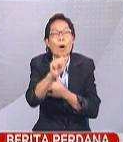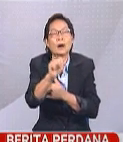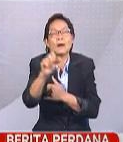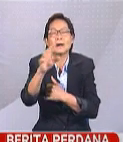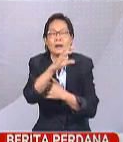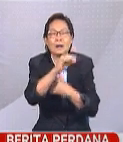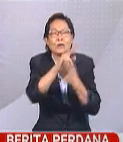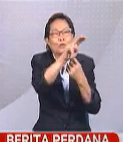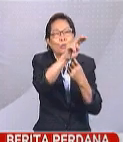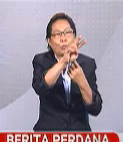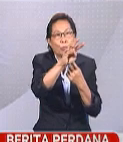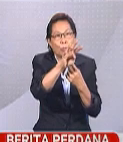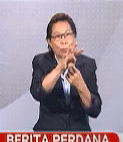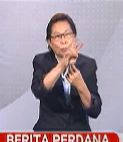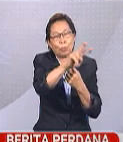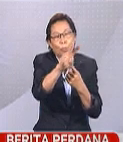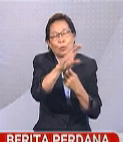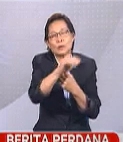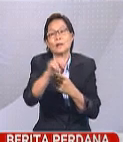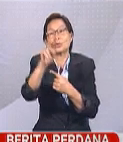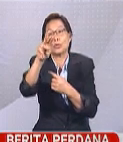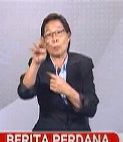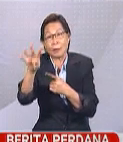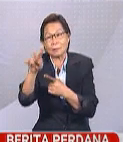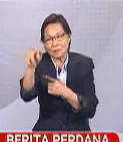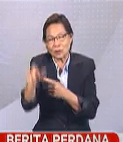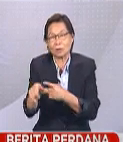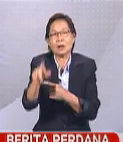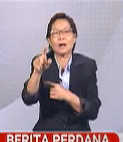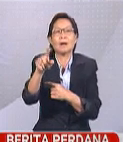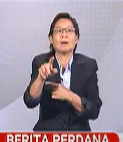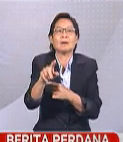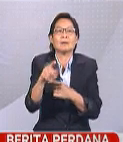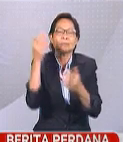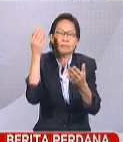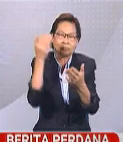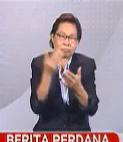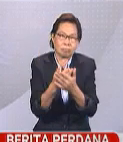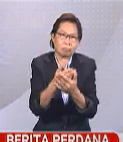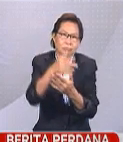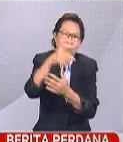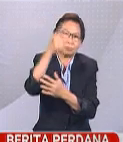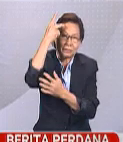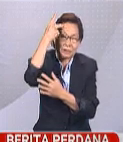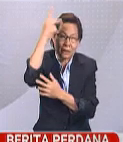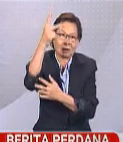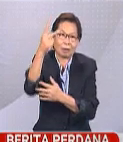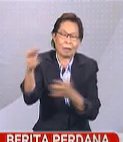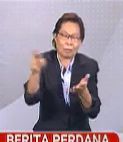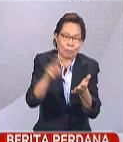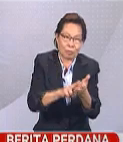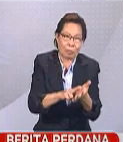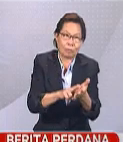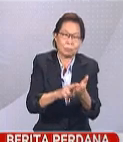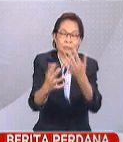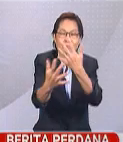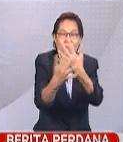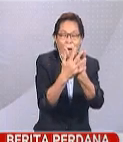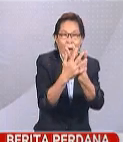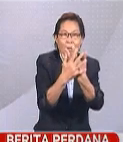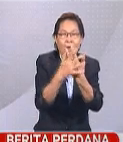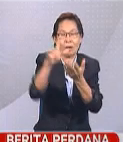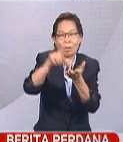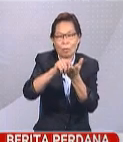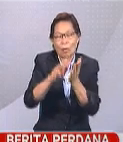Surya 34 tahun sehingga mengheret mereka ke penjara Pengkalan Cepa Kelantan. Laporan Syawal terakhir di Tirai Besi disediakan